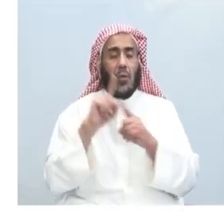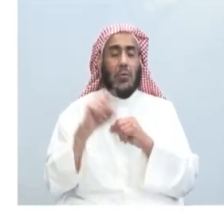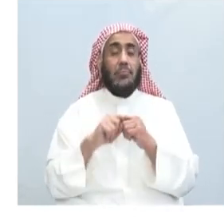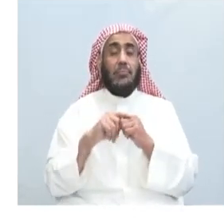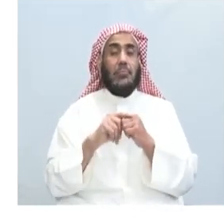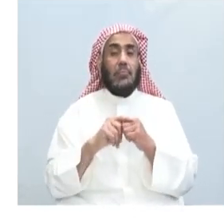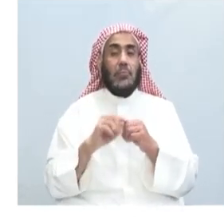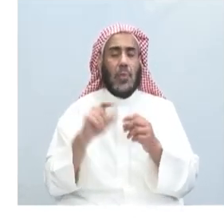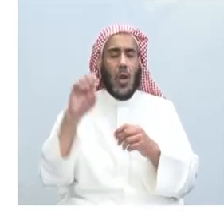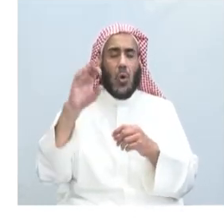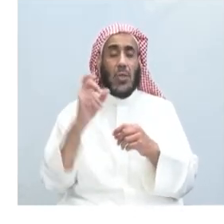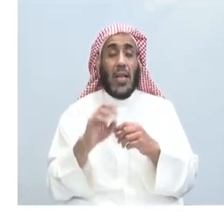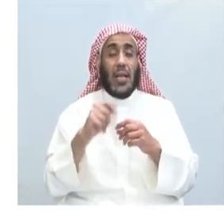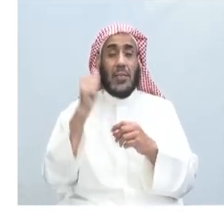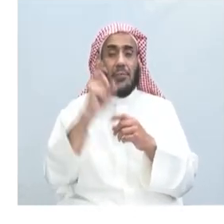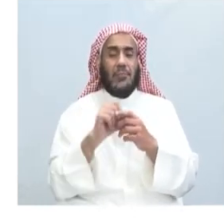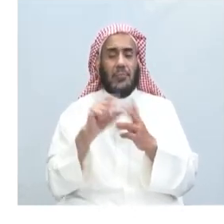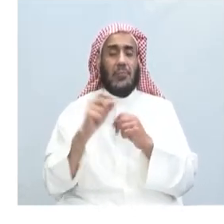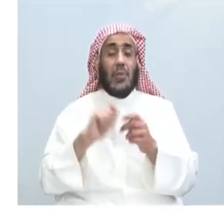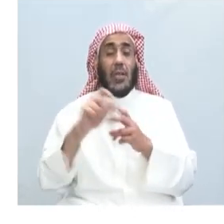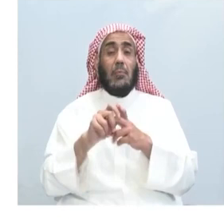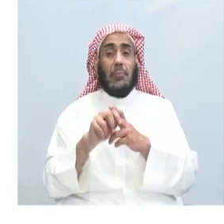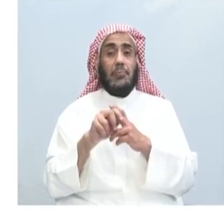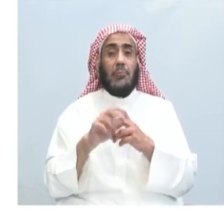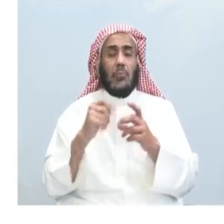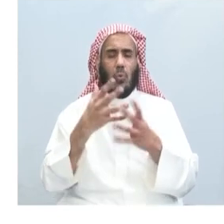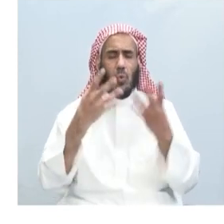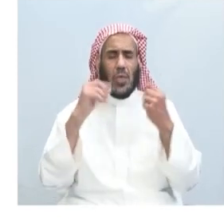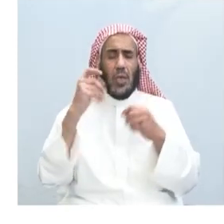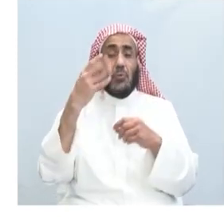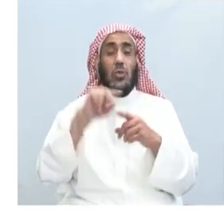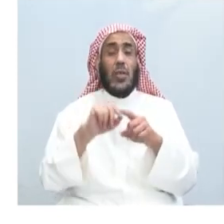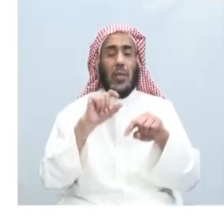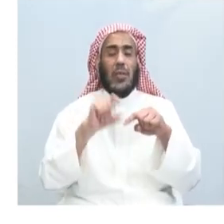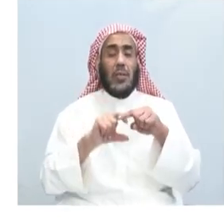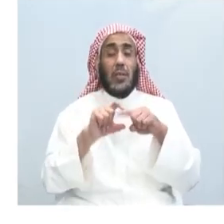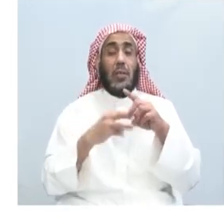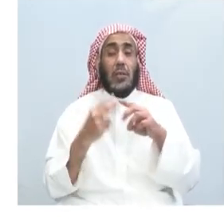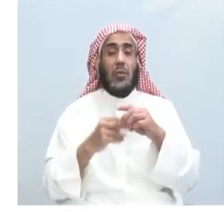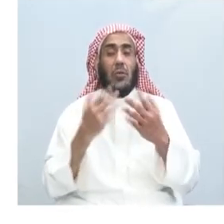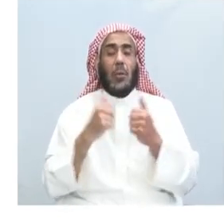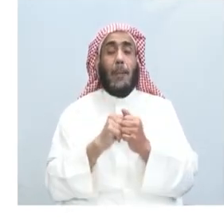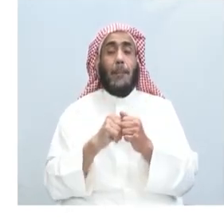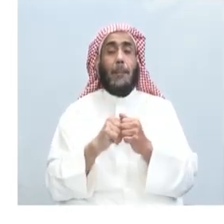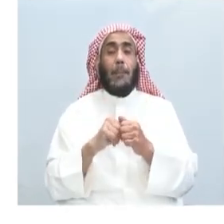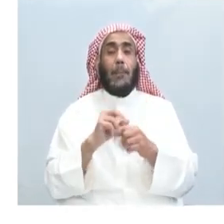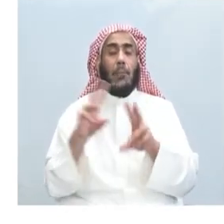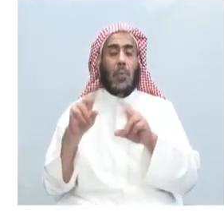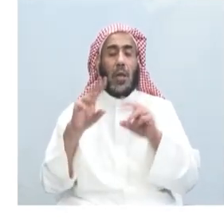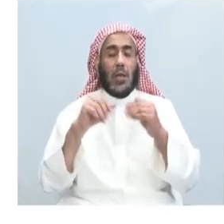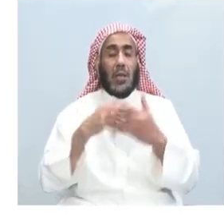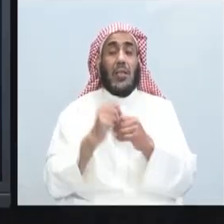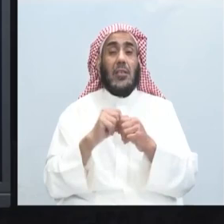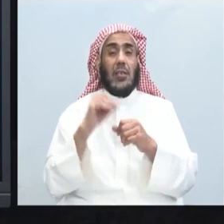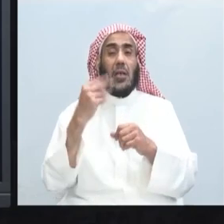هنا الاوكتان وهنا القيمه للاكسجين 25 على 2 سيعطيني طبعا هنا مكتوبه كانها ناتج